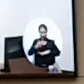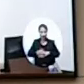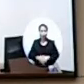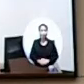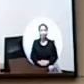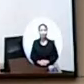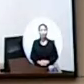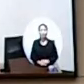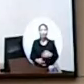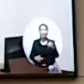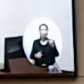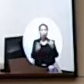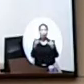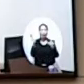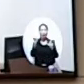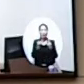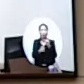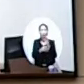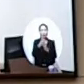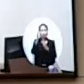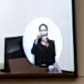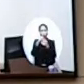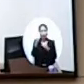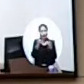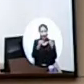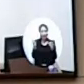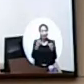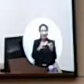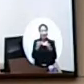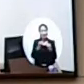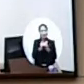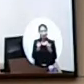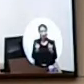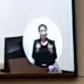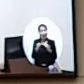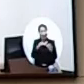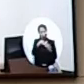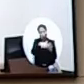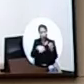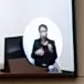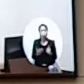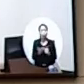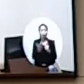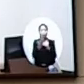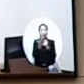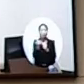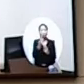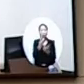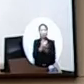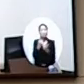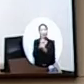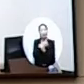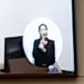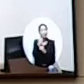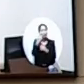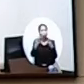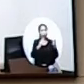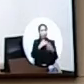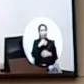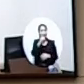네, 의사결정 제15항 안동시 전통시장 및 상정과 육성을 위한 조례 일부 개정 조례에 대해 질의나 토론하시는 분